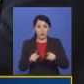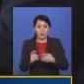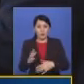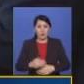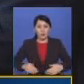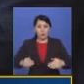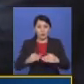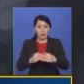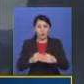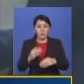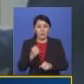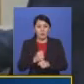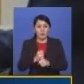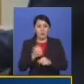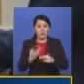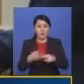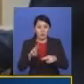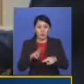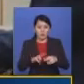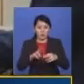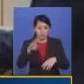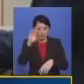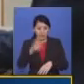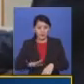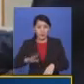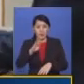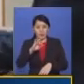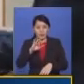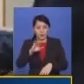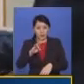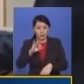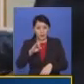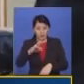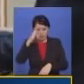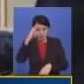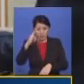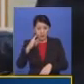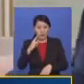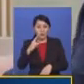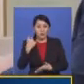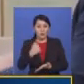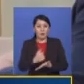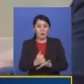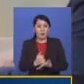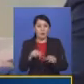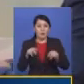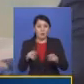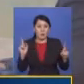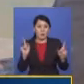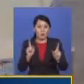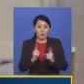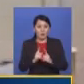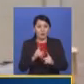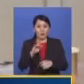бәсекелес ортаға беру жұмыстары туралы баяндалды. Сондай-ақ, мемлекет басшысы Егемен Қазақстан газетінің басқарма төрағасында